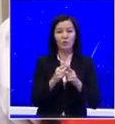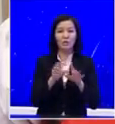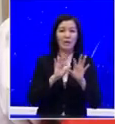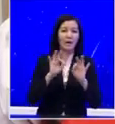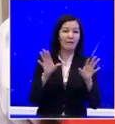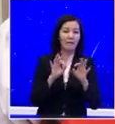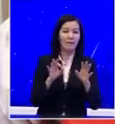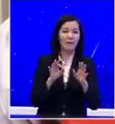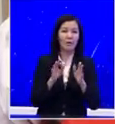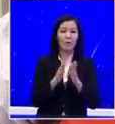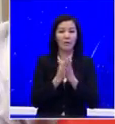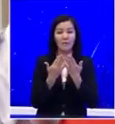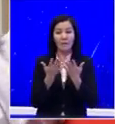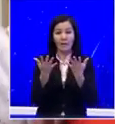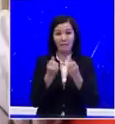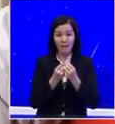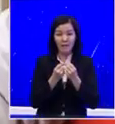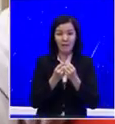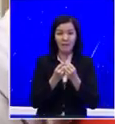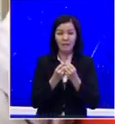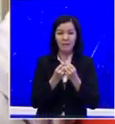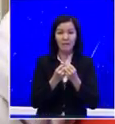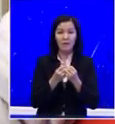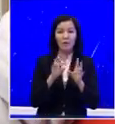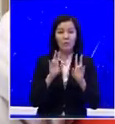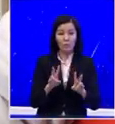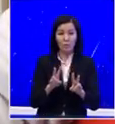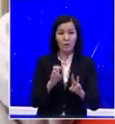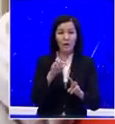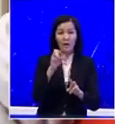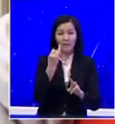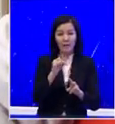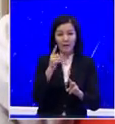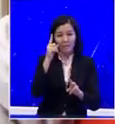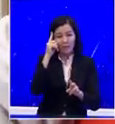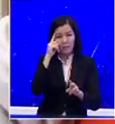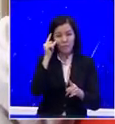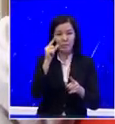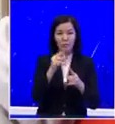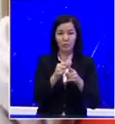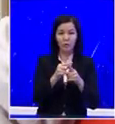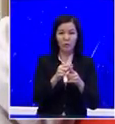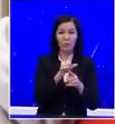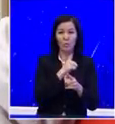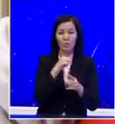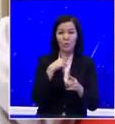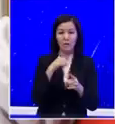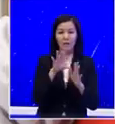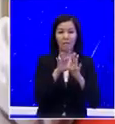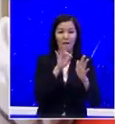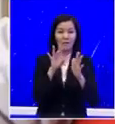сол оқулықтан оқыса алған. Бірақ Абай философия туралы сөздерді байқап-байқап